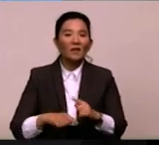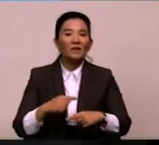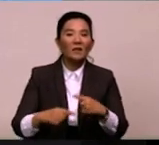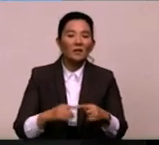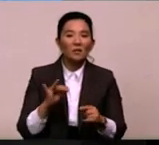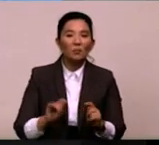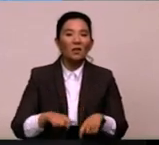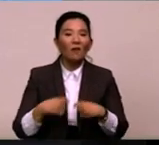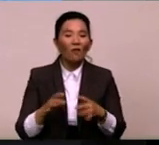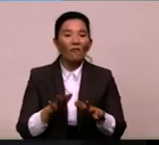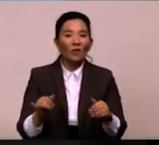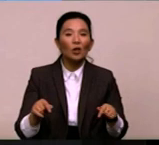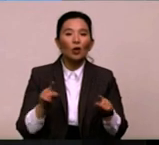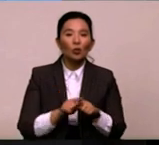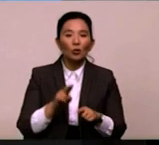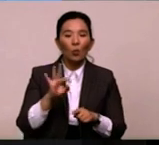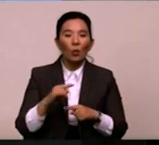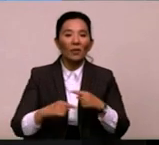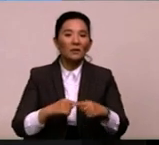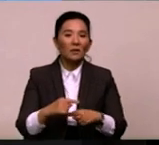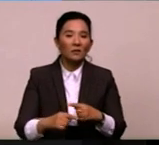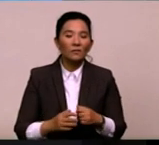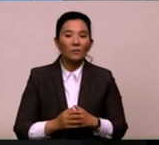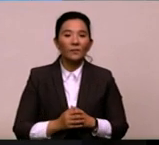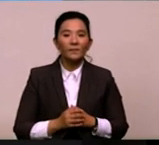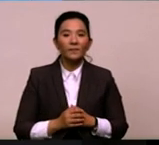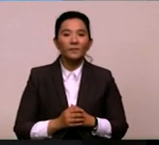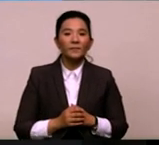он эту власть тоже по наследству.